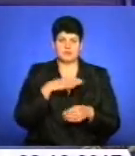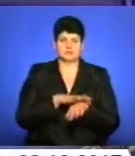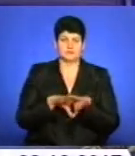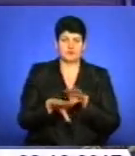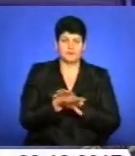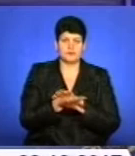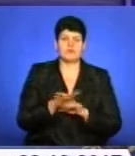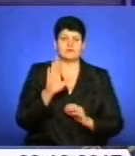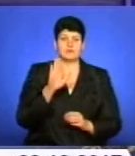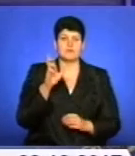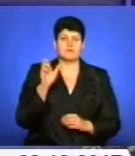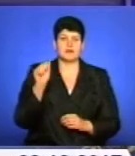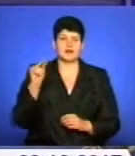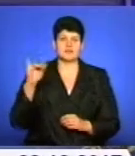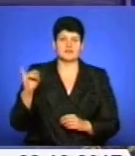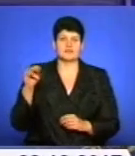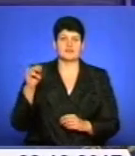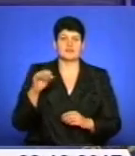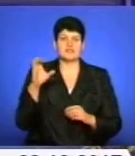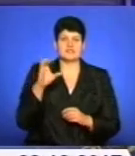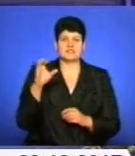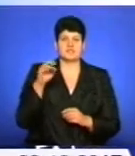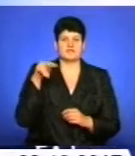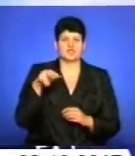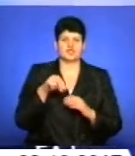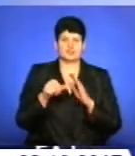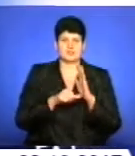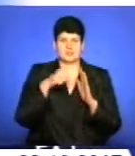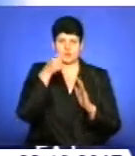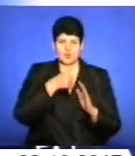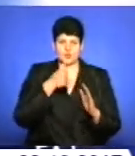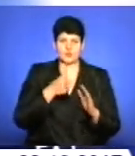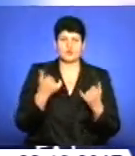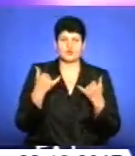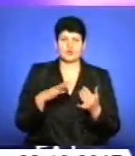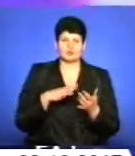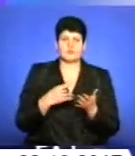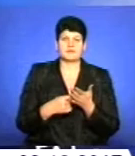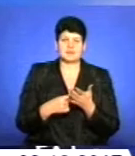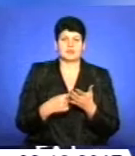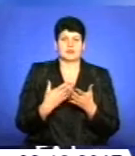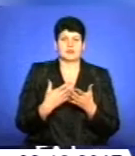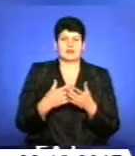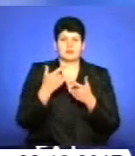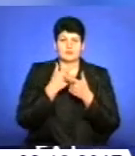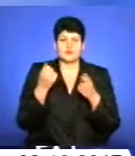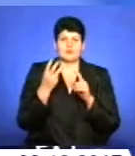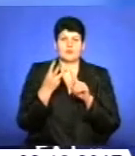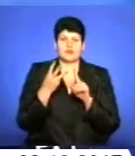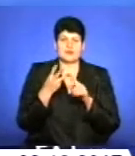а Володимир Бачинський – у січні 2016 року. Сьогодні була підтверджена інформація про третього